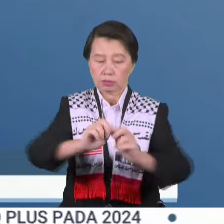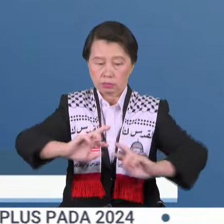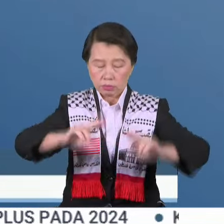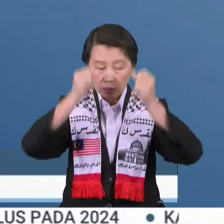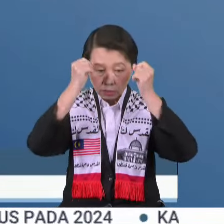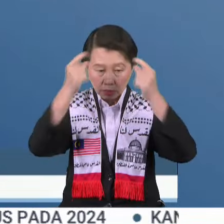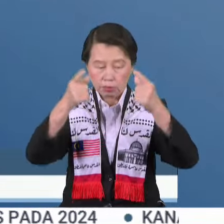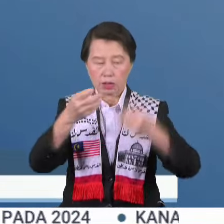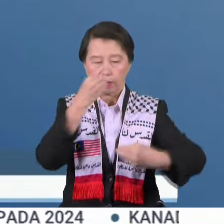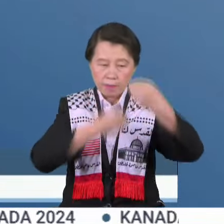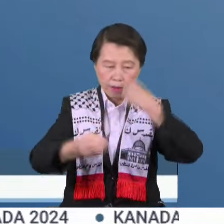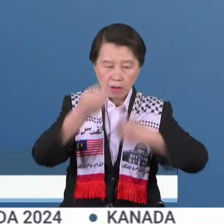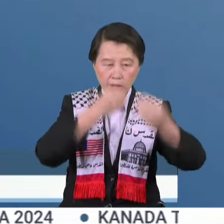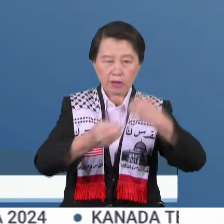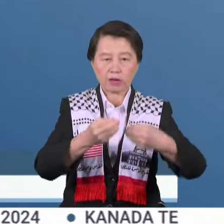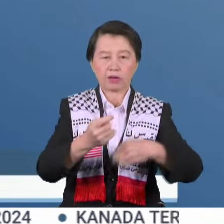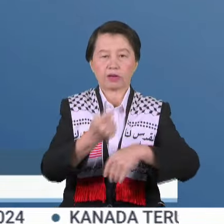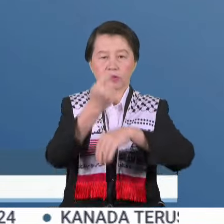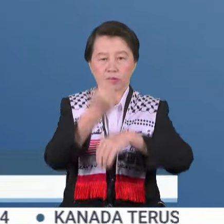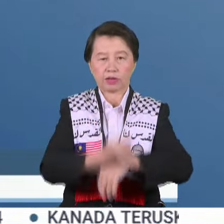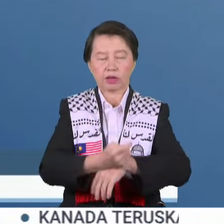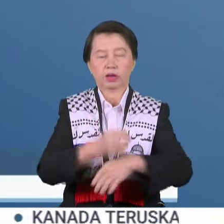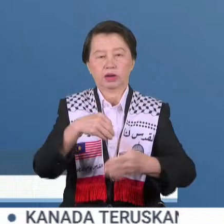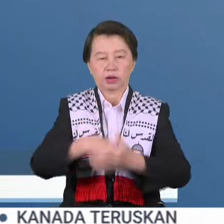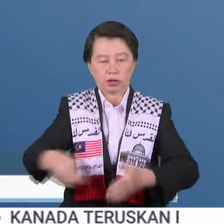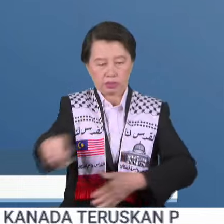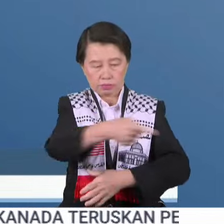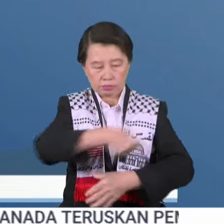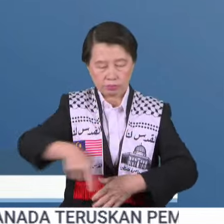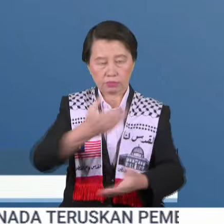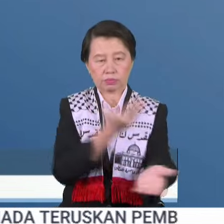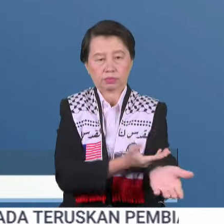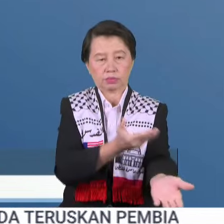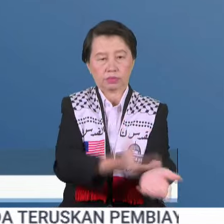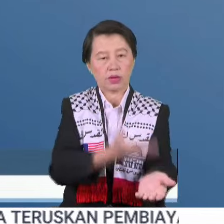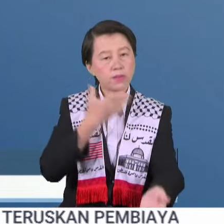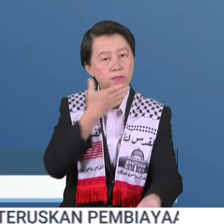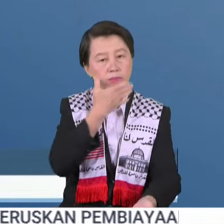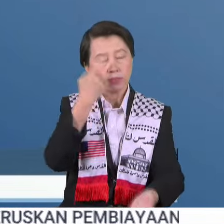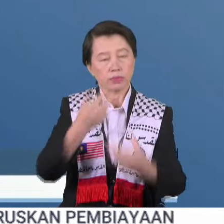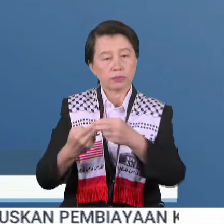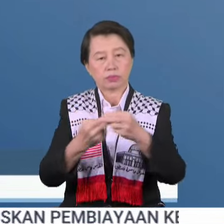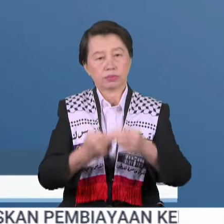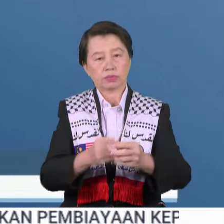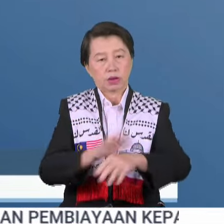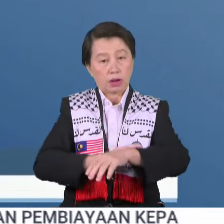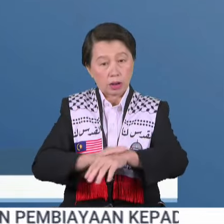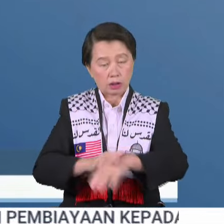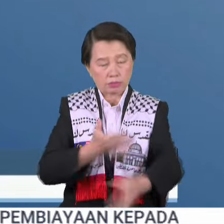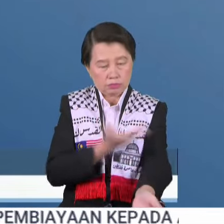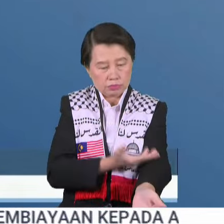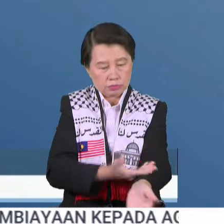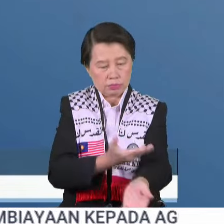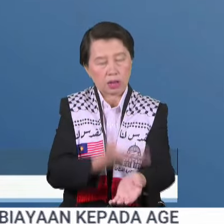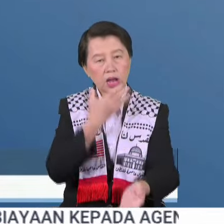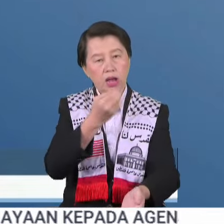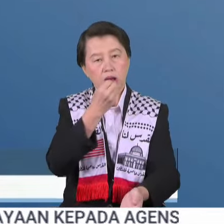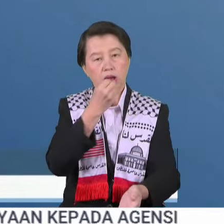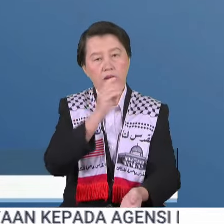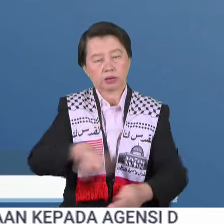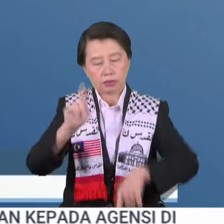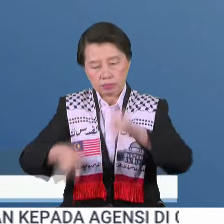kesedaran terhadap Makanan tradisi khususnya dalam kalangan generasi muda demi perpaduan kaum warisan makanan dan